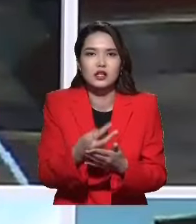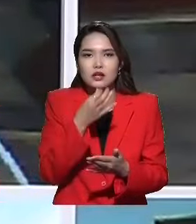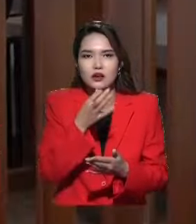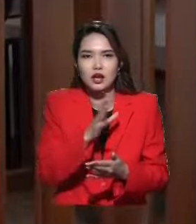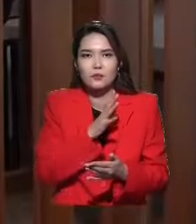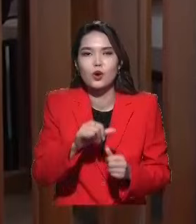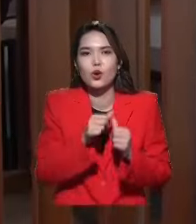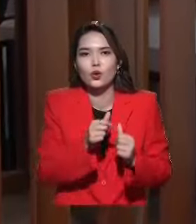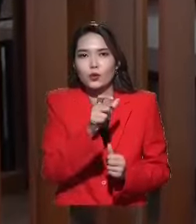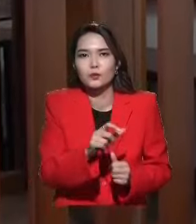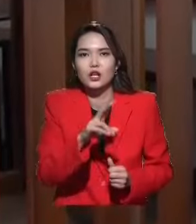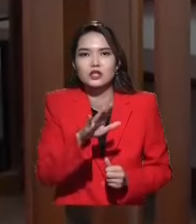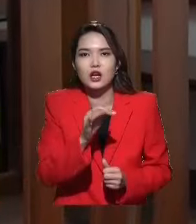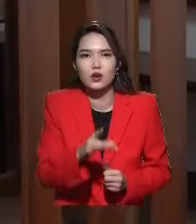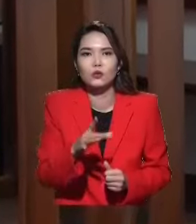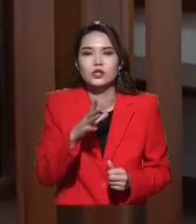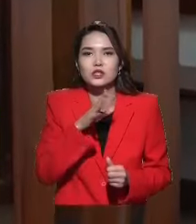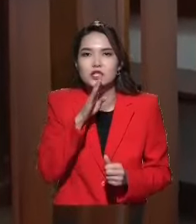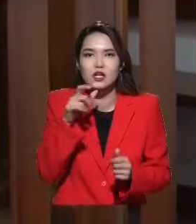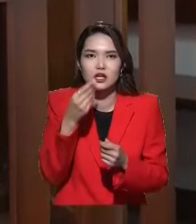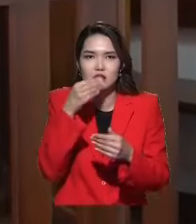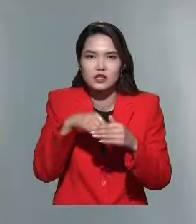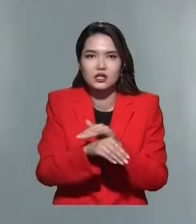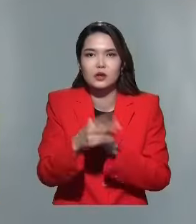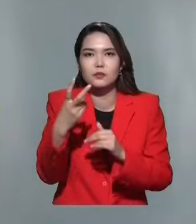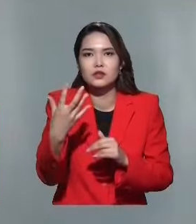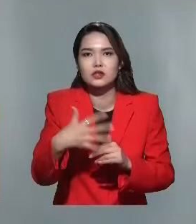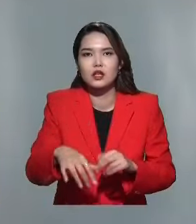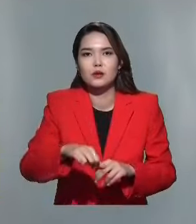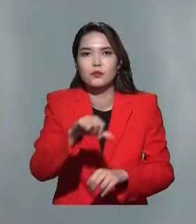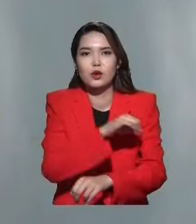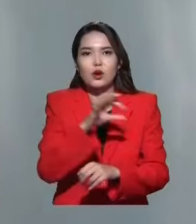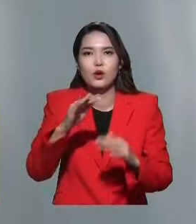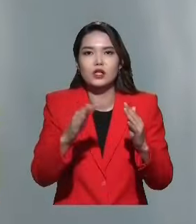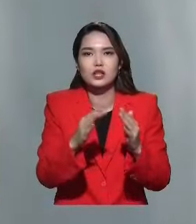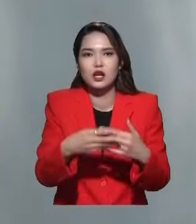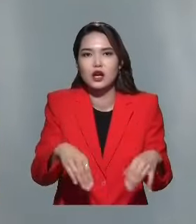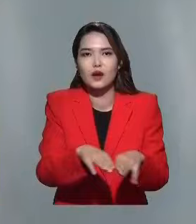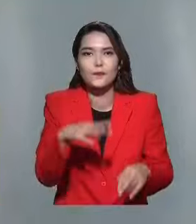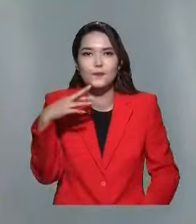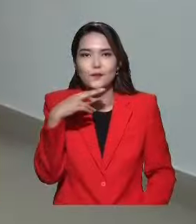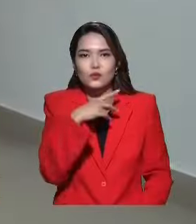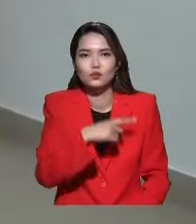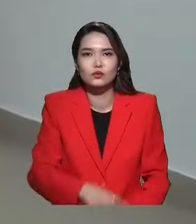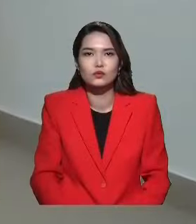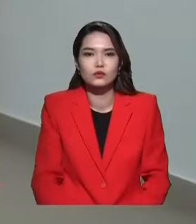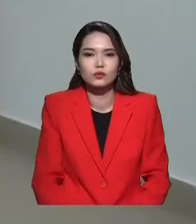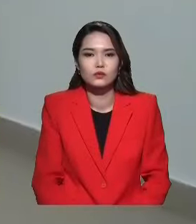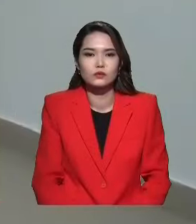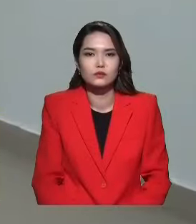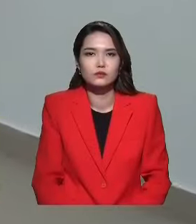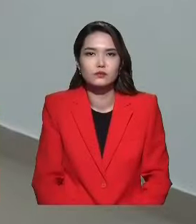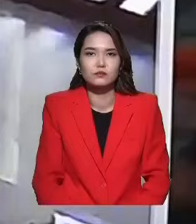сознание. Любовник Давыдовой добил девочку, спрятал тело в 250 метрах от дома и прикрыл мусором.